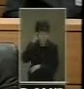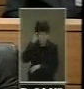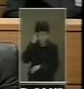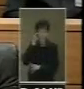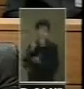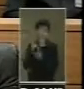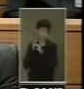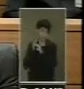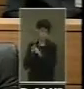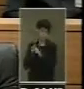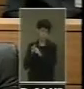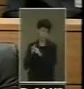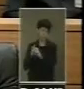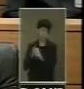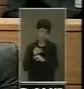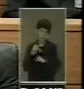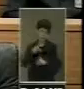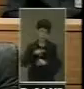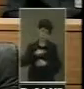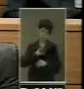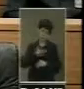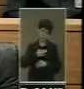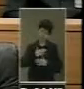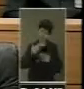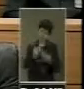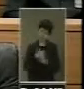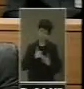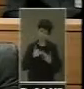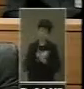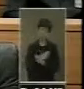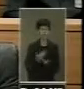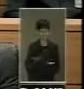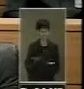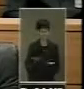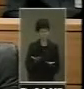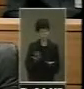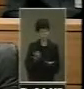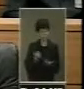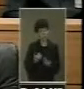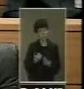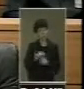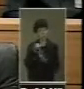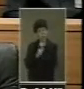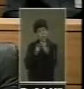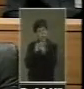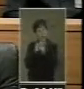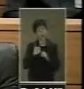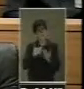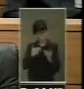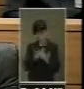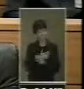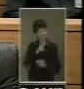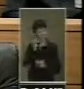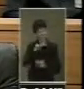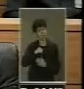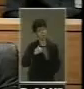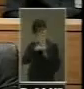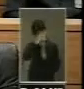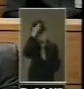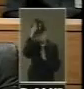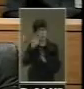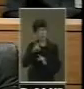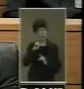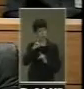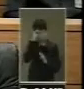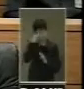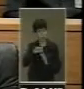ก็เชื่อไปท่านอาจจะตำหนิผมว่านายสุนัยเปลี่ยนไปแล้วก็เป็นไปได้ครับอายุมันมากขึ้นบวชมาแล้วสองร